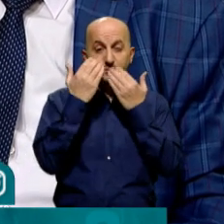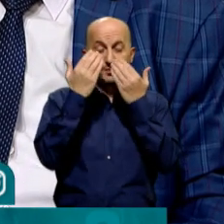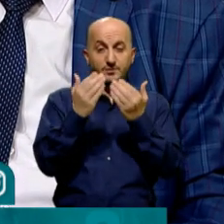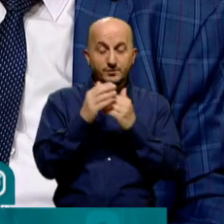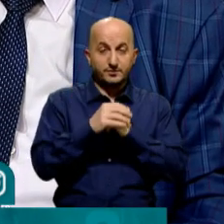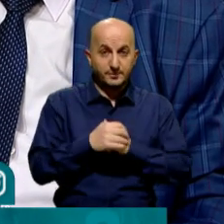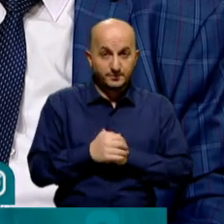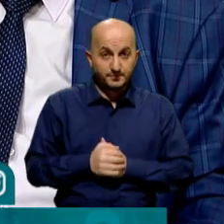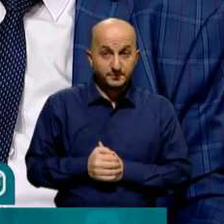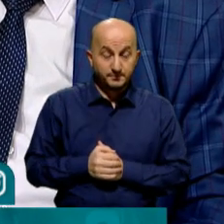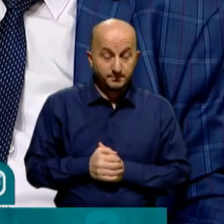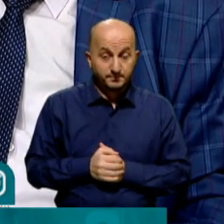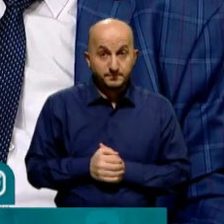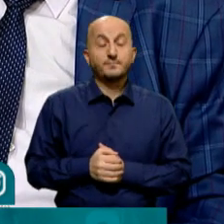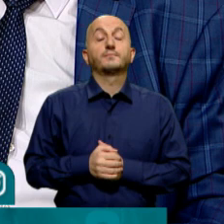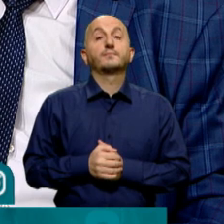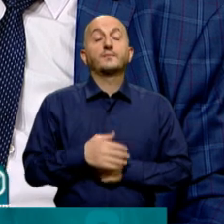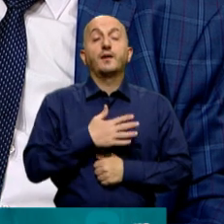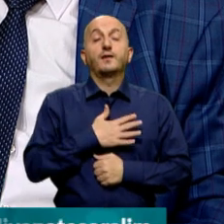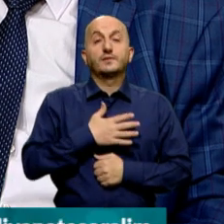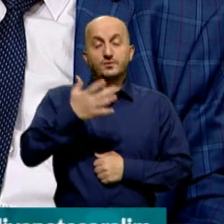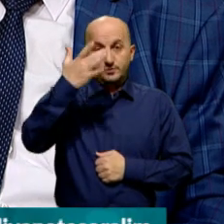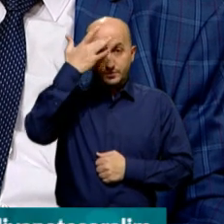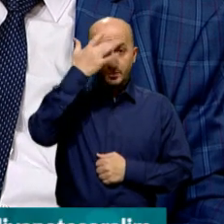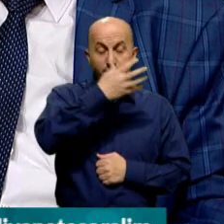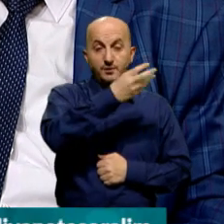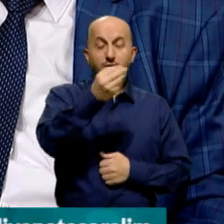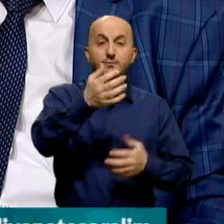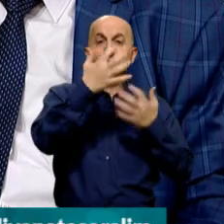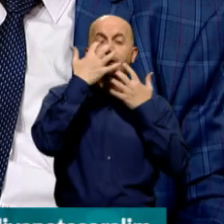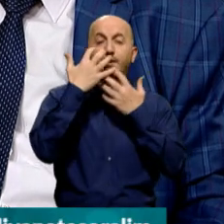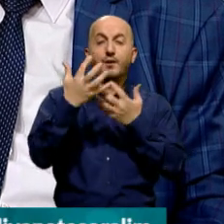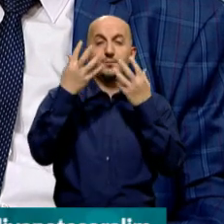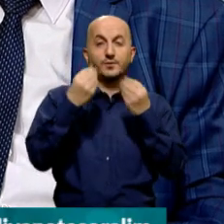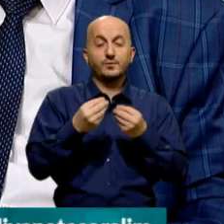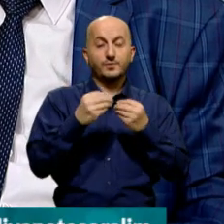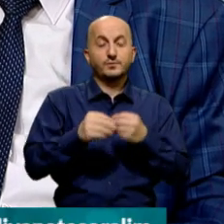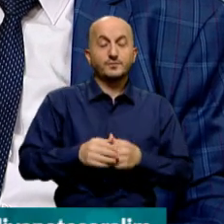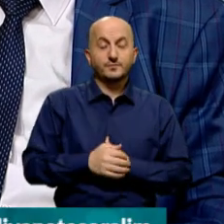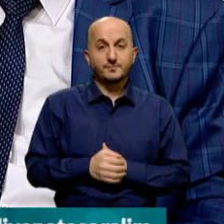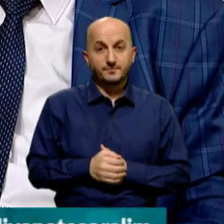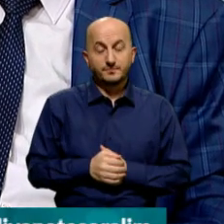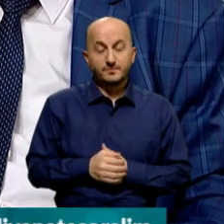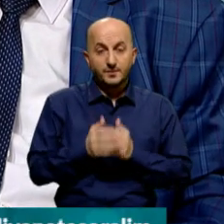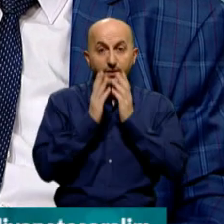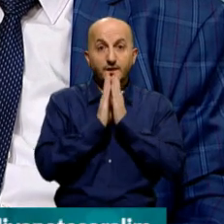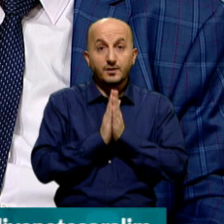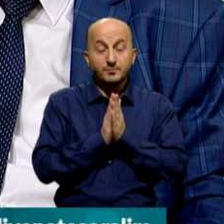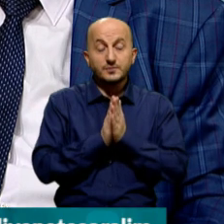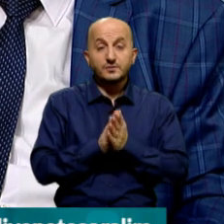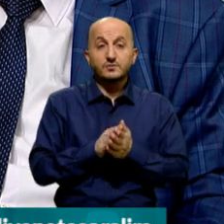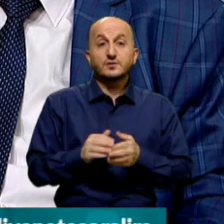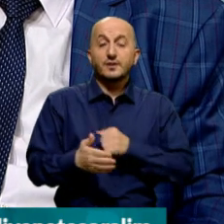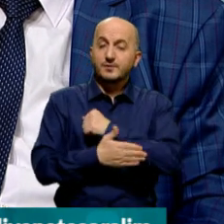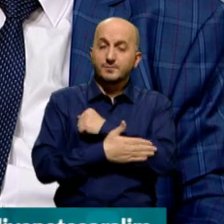Allah razı olsun. Sağ olun efendim. Aziz şehitlerimize de rahmet olsun amin vesileyle. Ya. Allah kanı kanı rahmet etsin. Amin. Ve şefaatlerine de